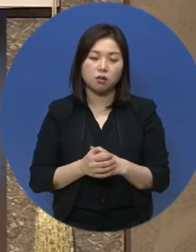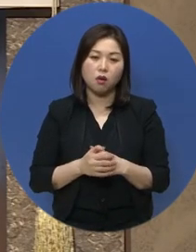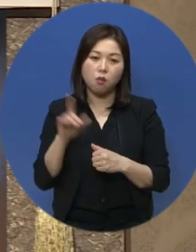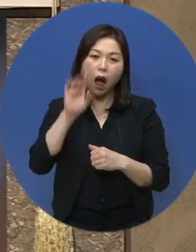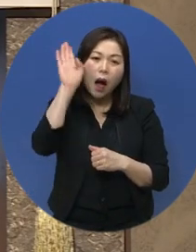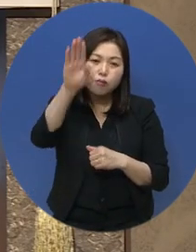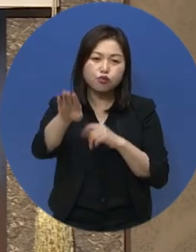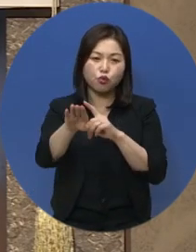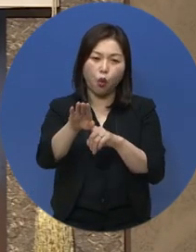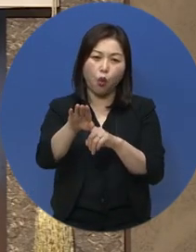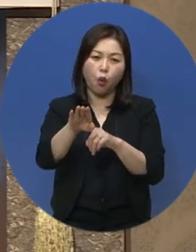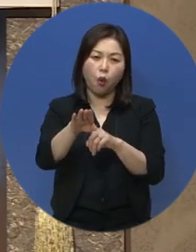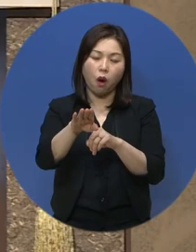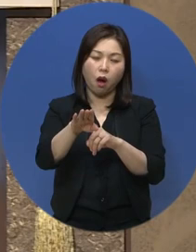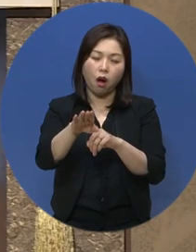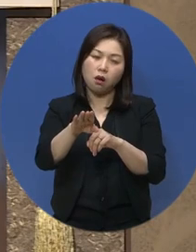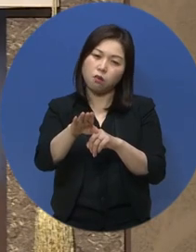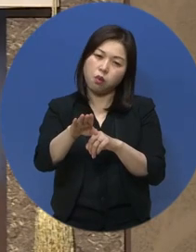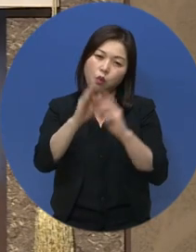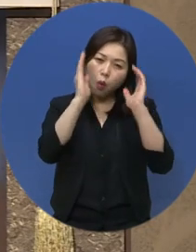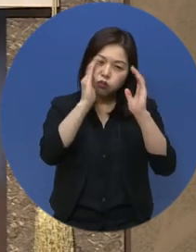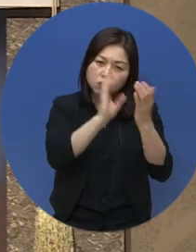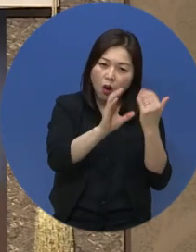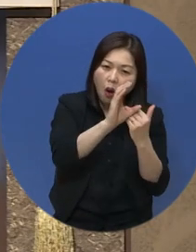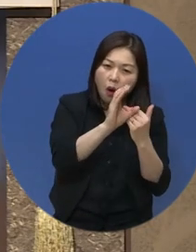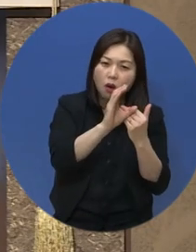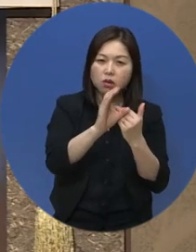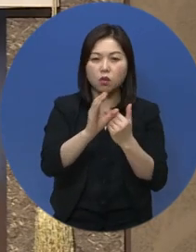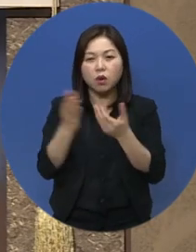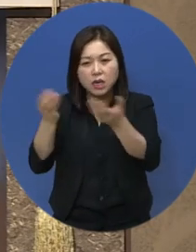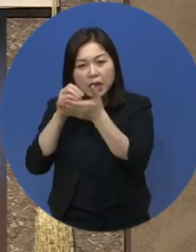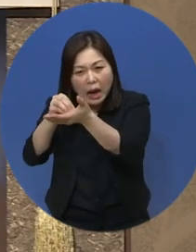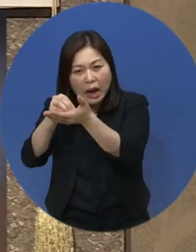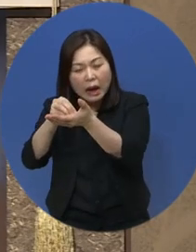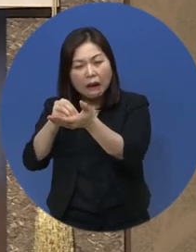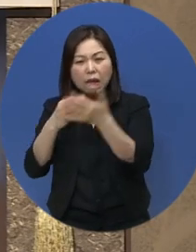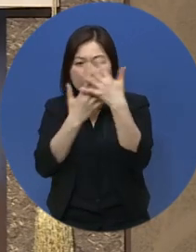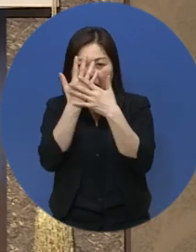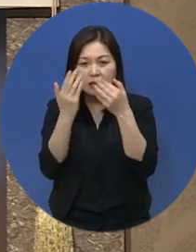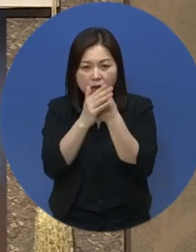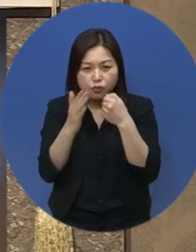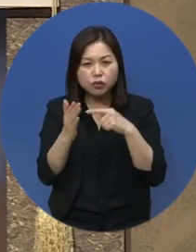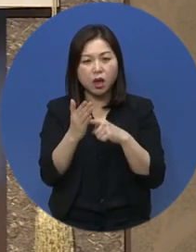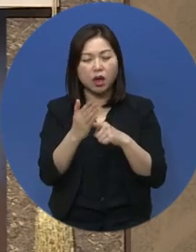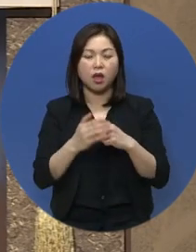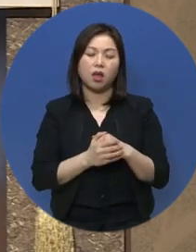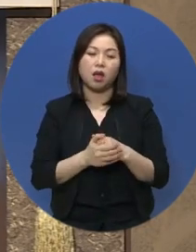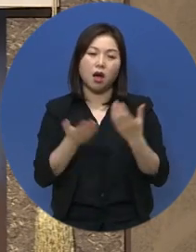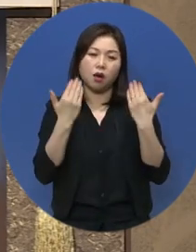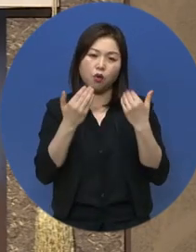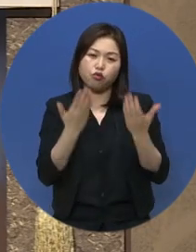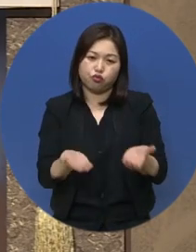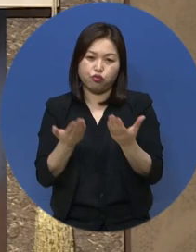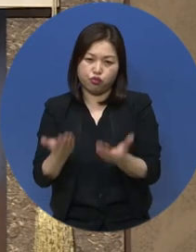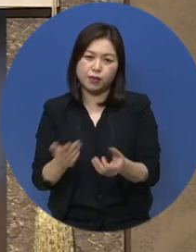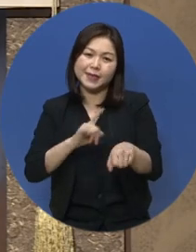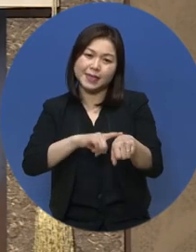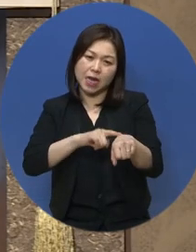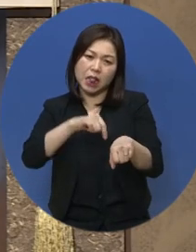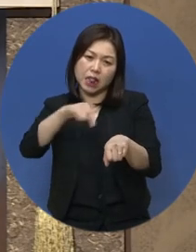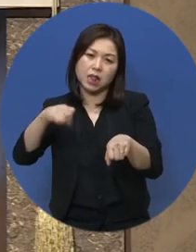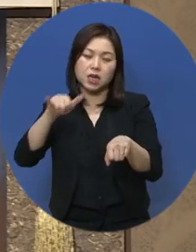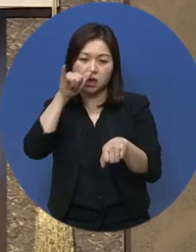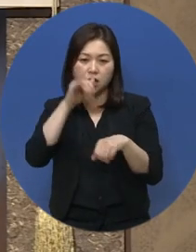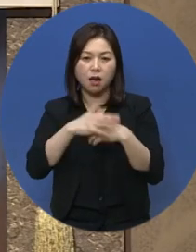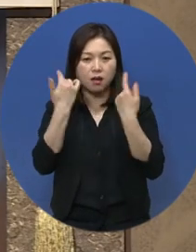불투명하고 취업에 대해서 불투명하니까 휴학을 통해서 시간을 벌고 있는 거거든요. 그래서 대학생들이 정말 어려운 시대를 살고 있구나.